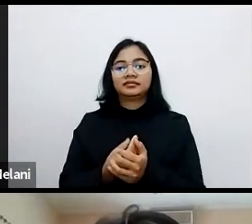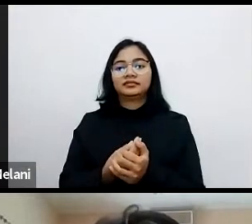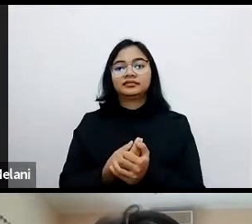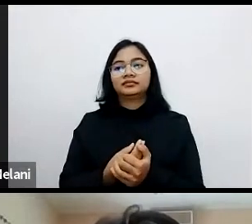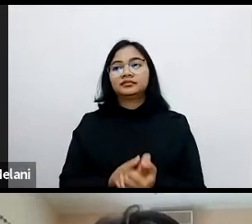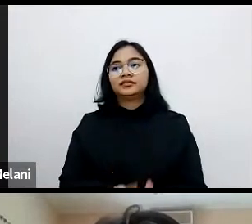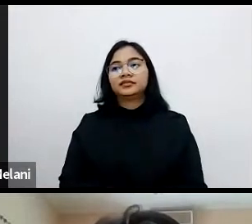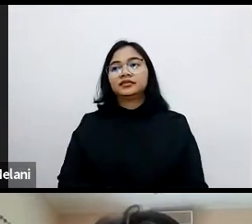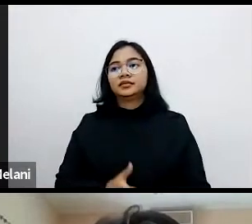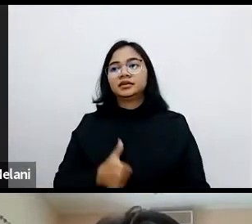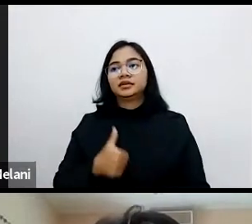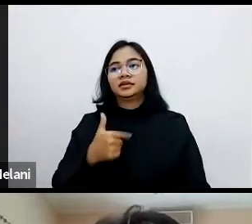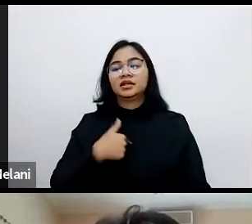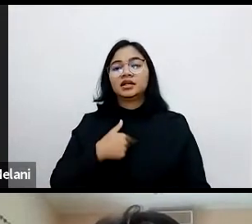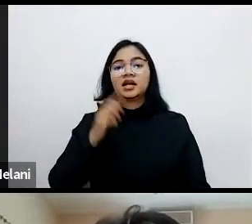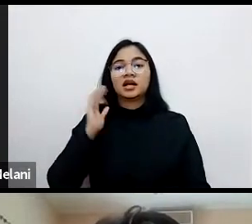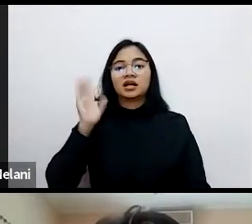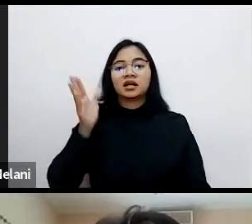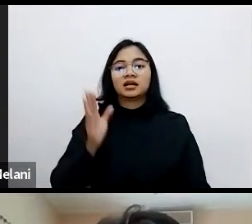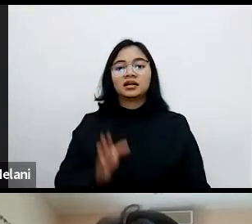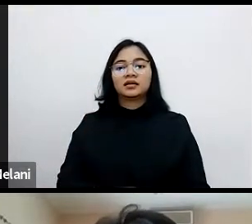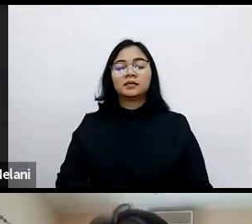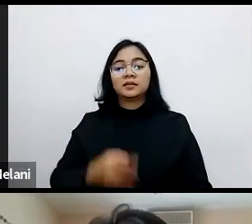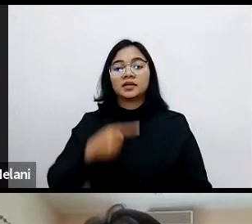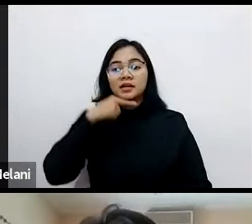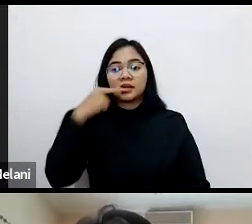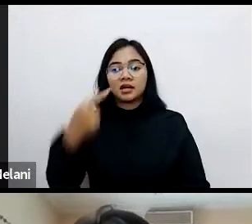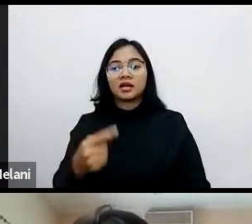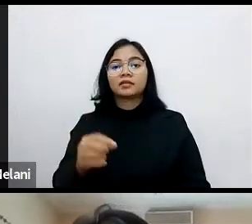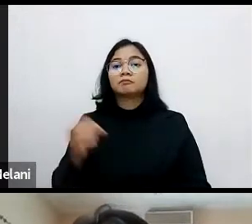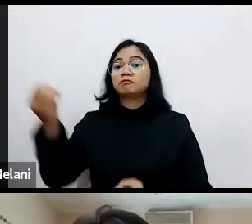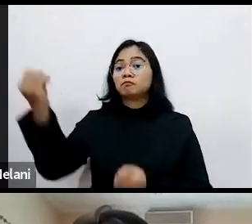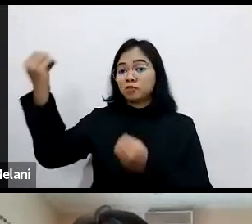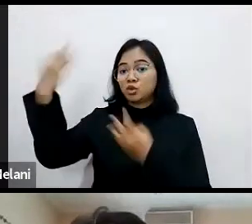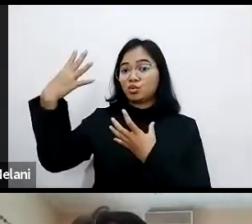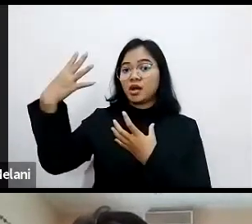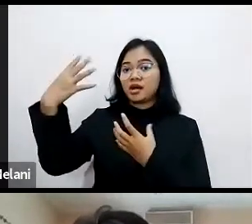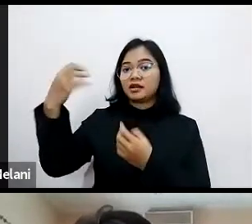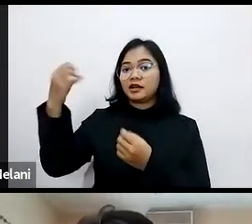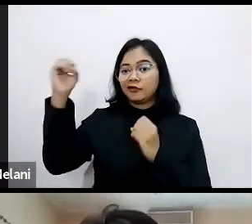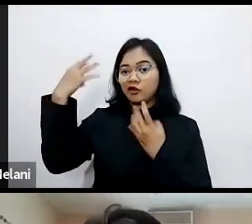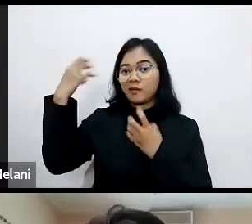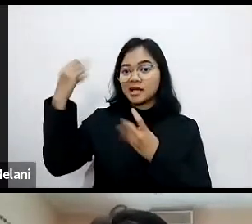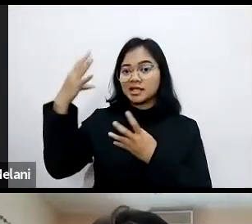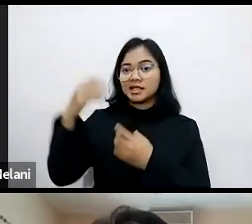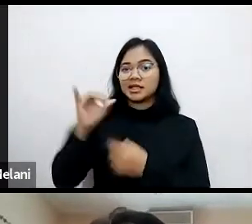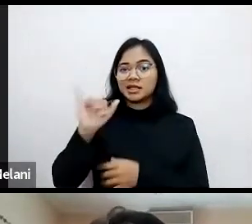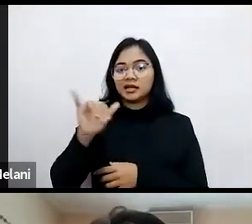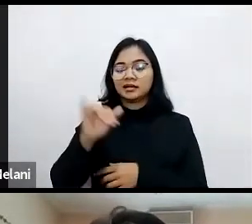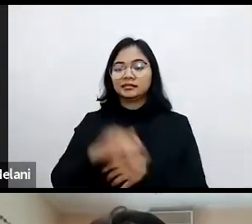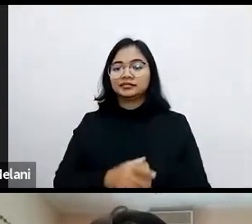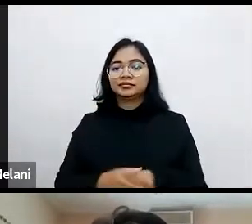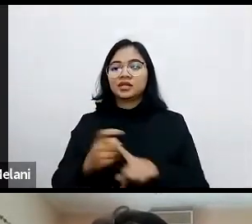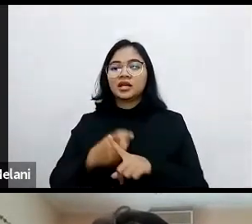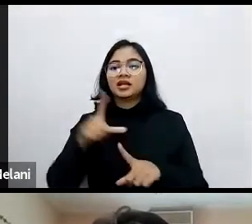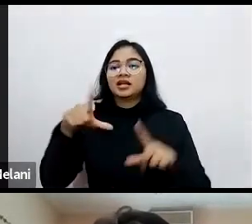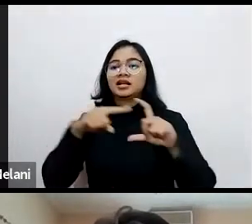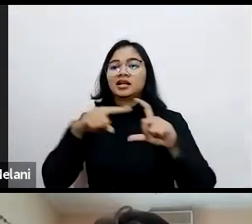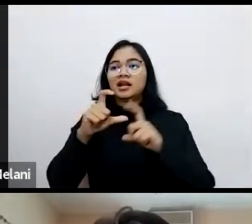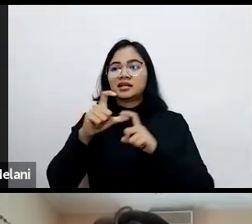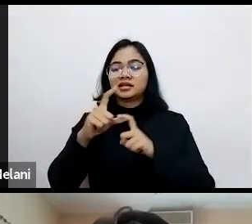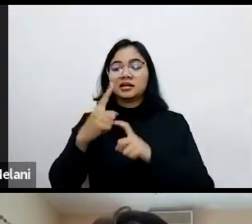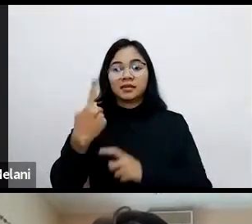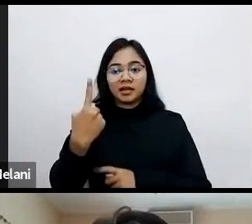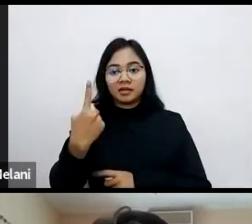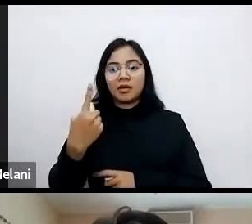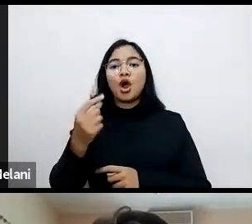Baik, saya akan menyampaikan pengumuman dulu ya. Sebentar, pengumuman dari Let's Talk adalah pertama talk show untuk